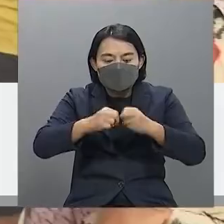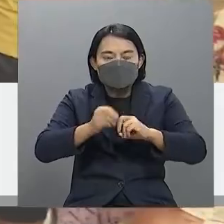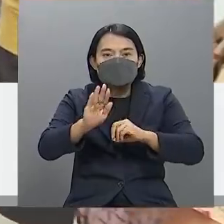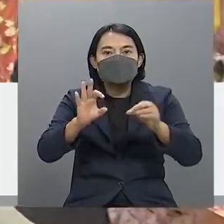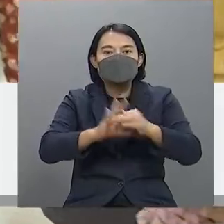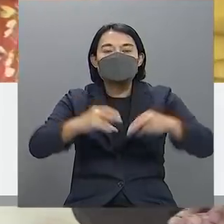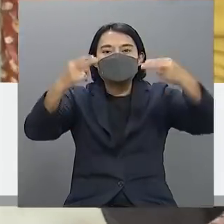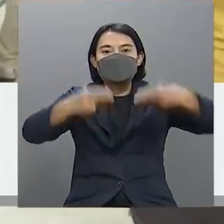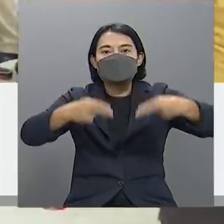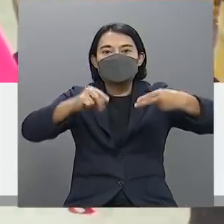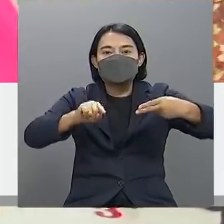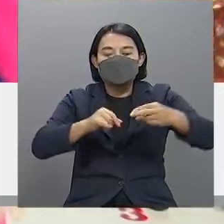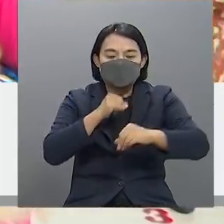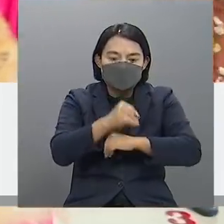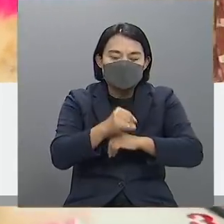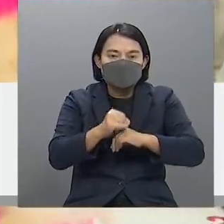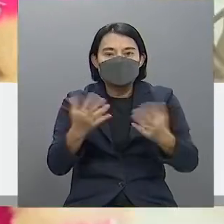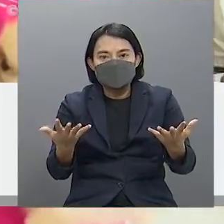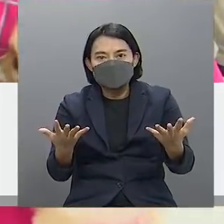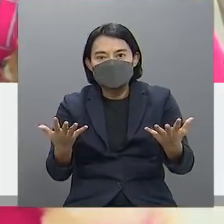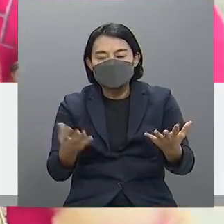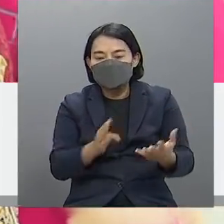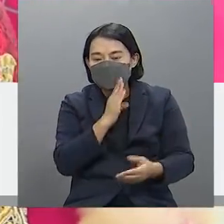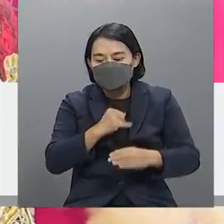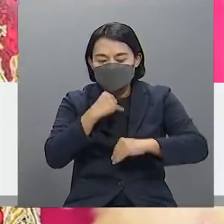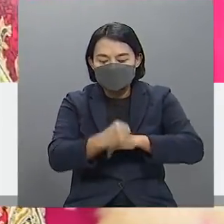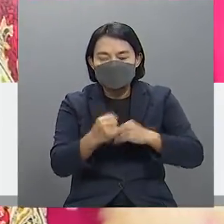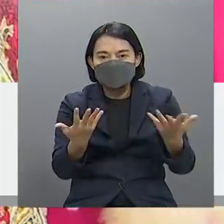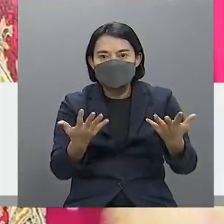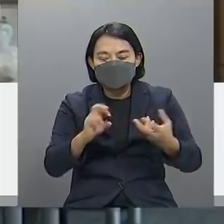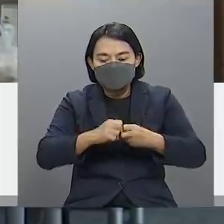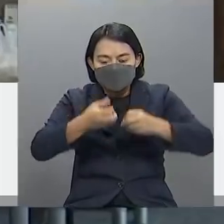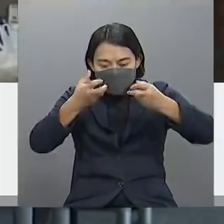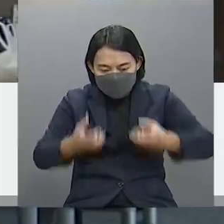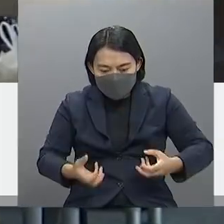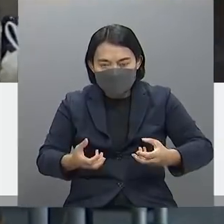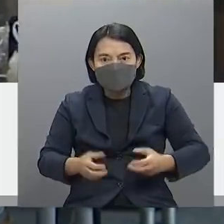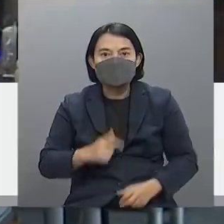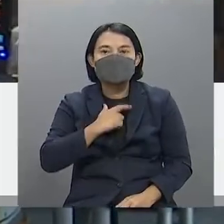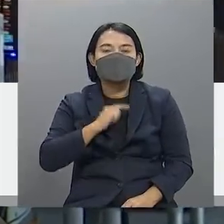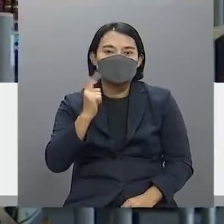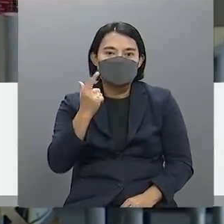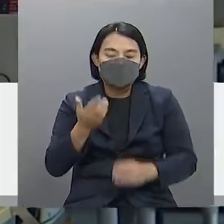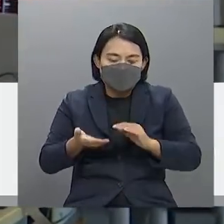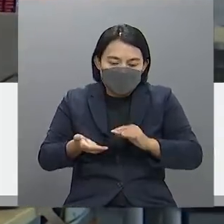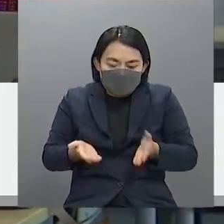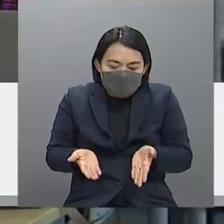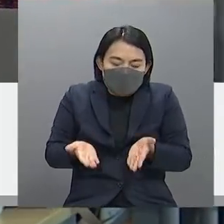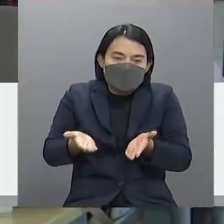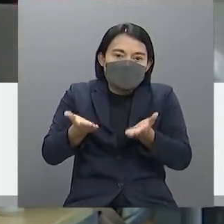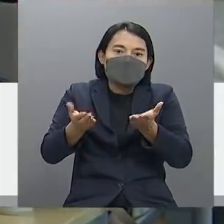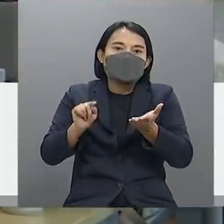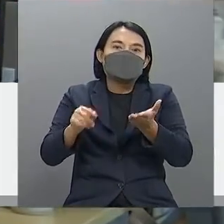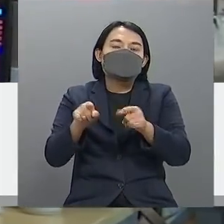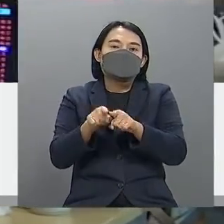จบถ้าไม่จบสถานการณ์รุนแรงมากขึ้นราคาทองคำก็จะยิ่งร้อนแรงค่ะสมาคมค้าทองคำประเมินเอาไว้ว่